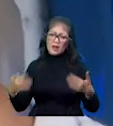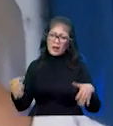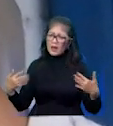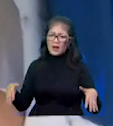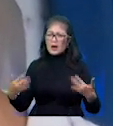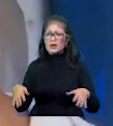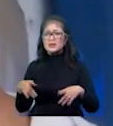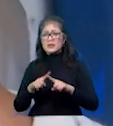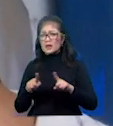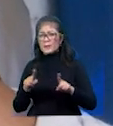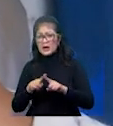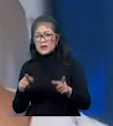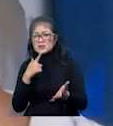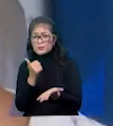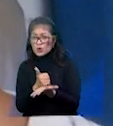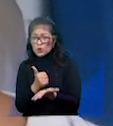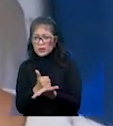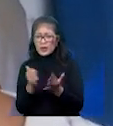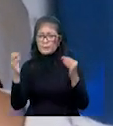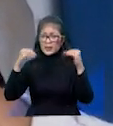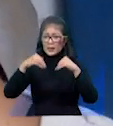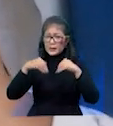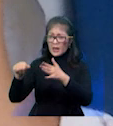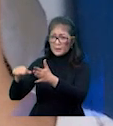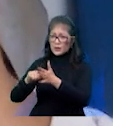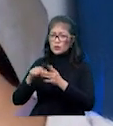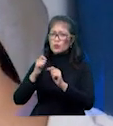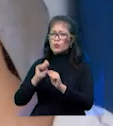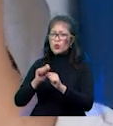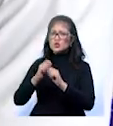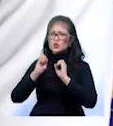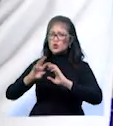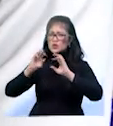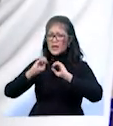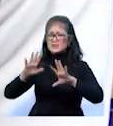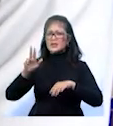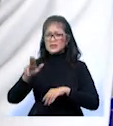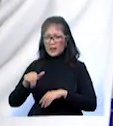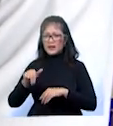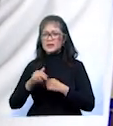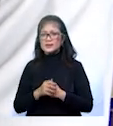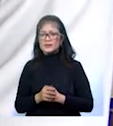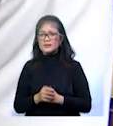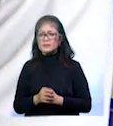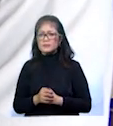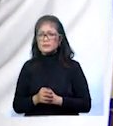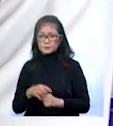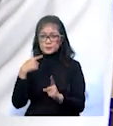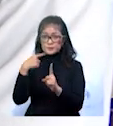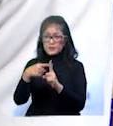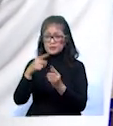lebih pengen Pertamina bantu buat sosialisasi lebih banyak lagi ya dan juga programnya